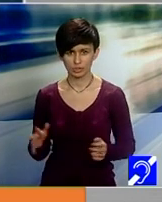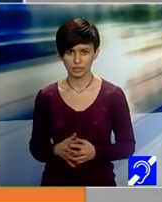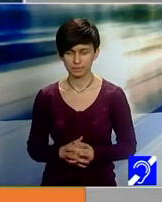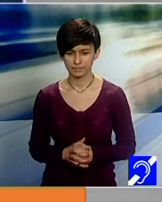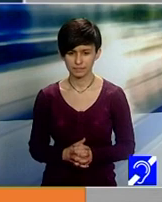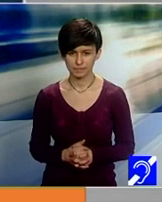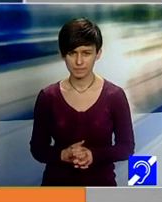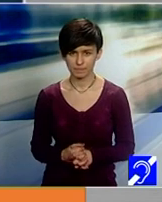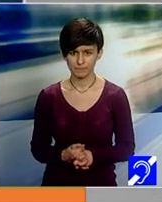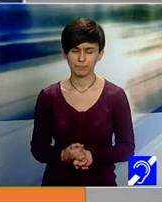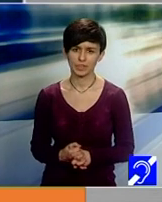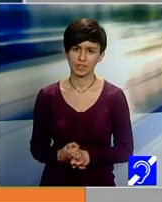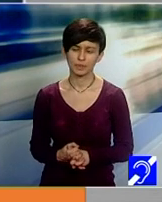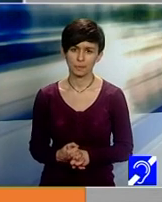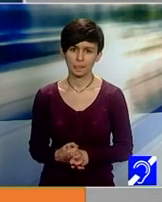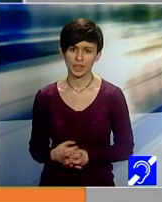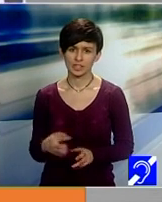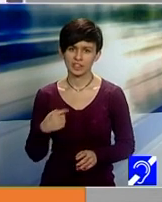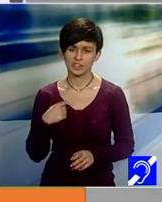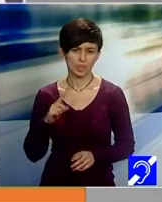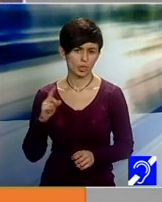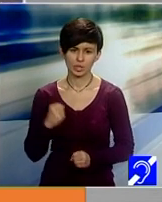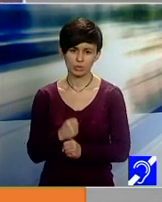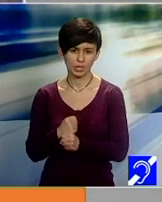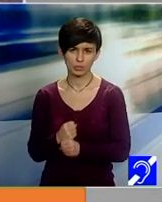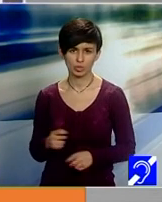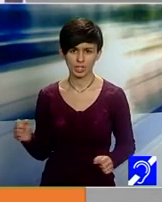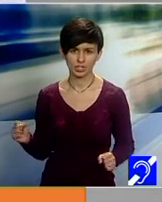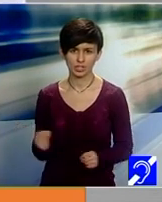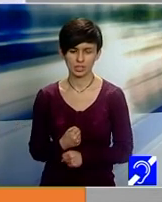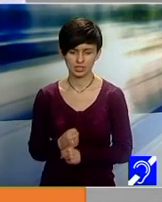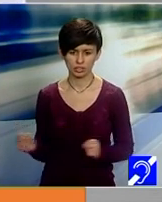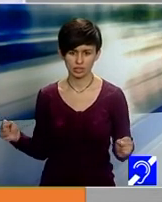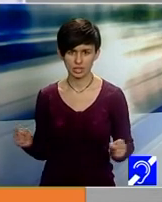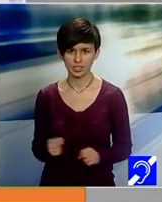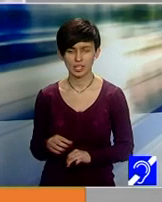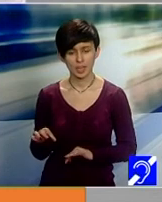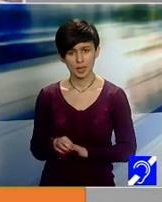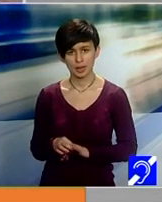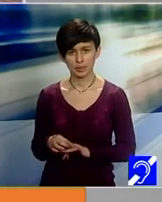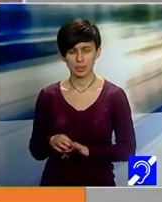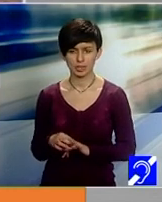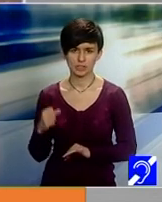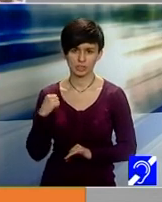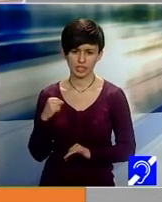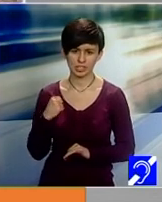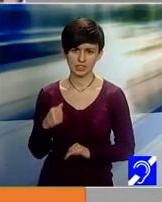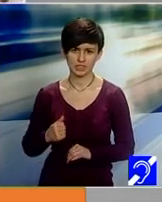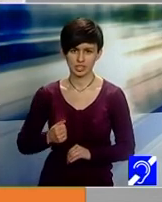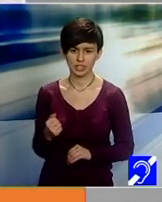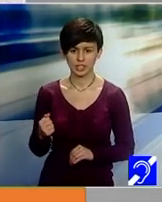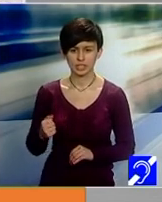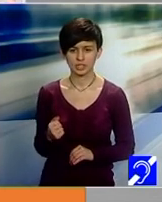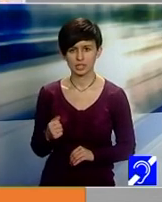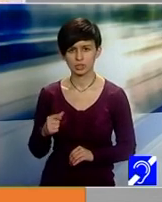Eu, neavând servici, de când mă știu, m-am căsătorit de tânără. În statul nostru, fiind două ferme